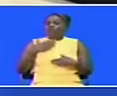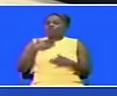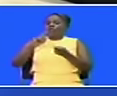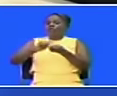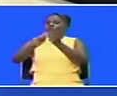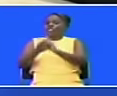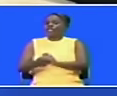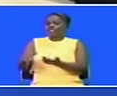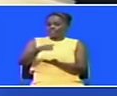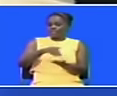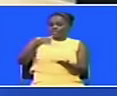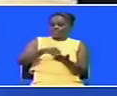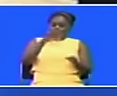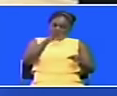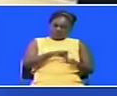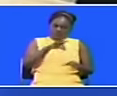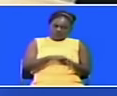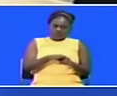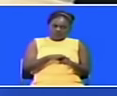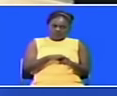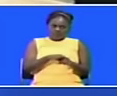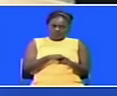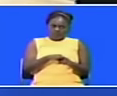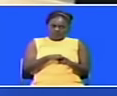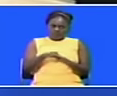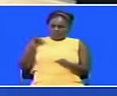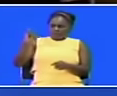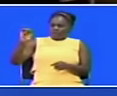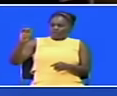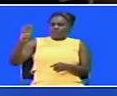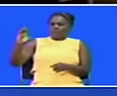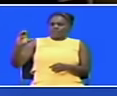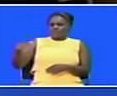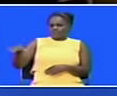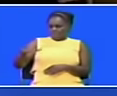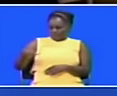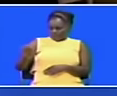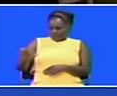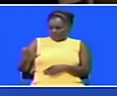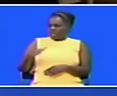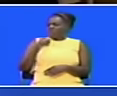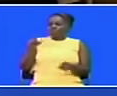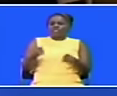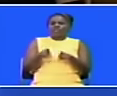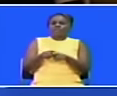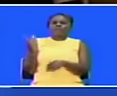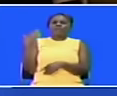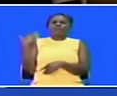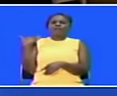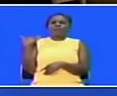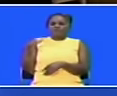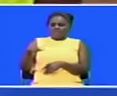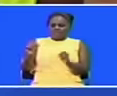vya kupiga kura, wakitengea shughuli hiyo afisi za IEBC za maeneo bunge, kinyume na awali ambapo shughuli